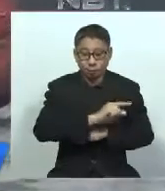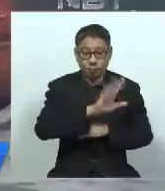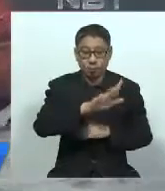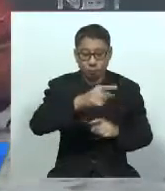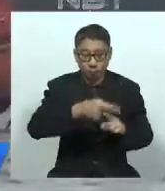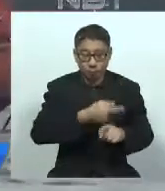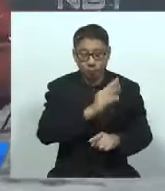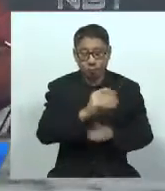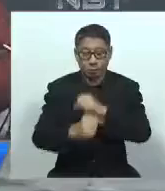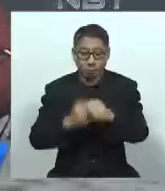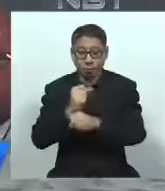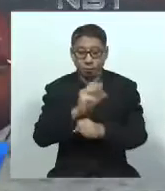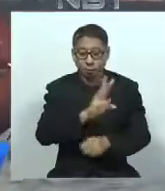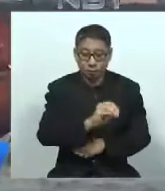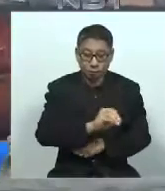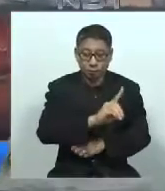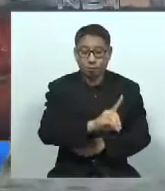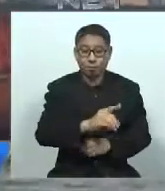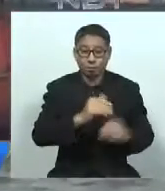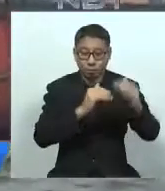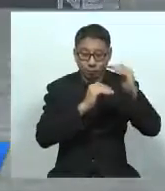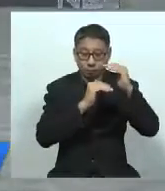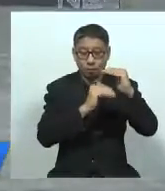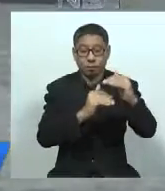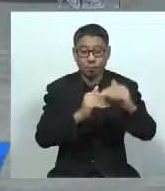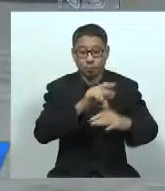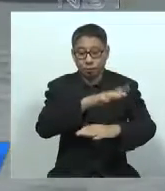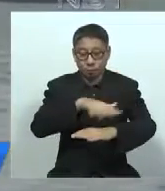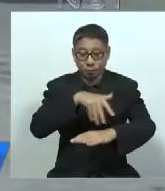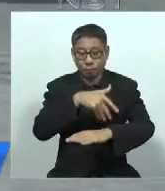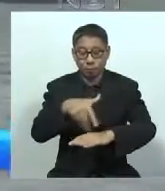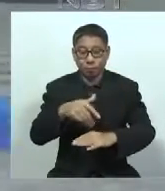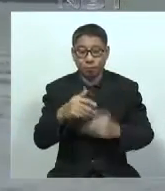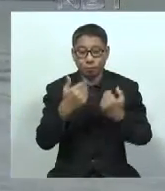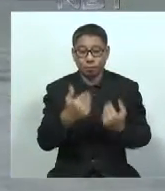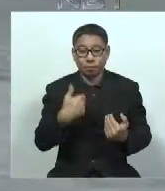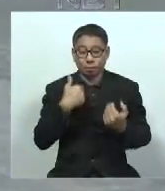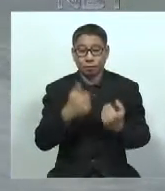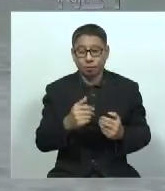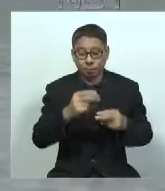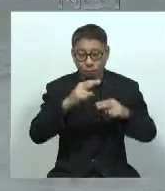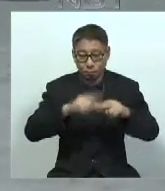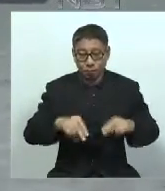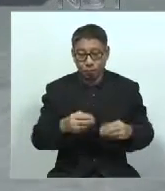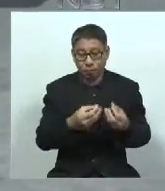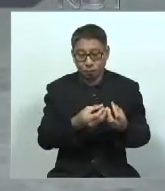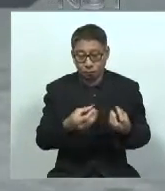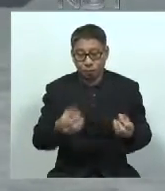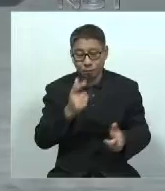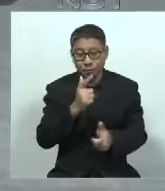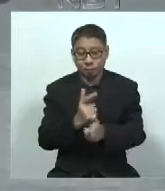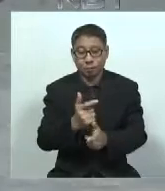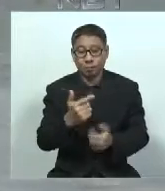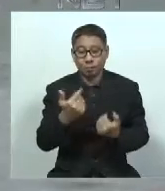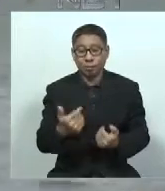ธศักราช2561เพื่อกำหนดพื้นที่และระยะเวลาฤดูสัตว์น้ำมีไข่วางไข่เลี้ยงตัวอ่